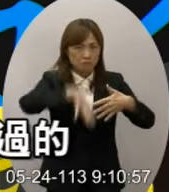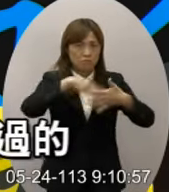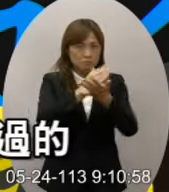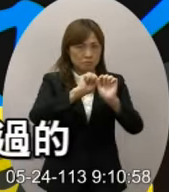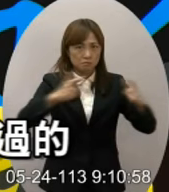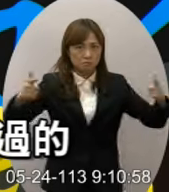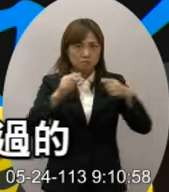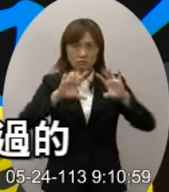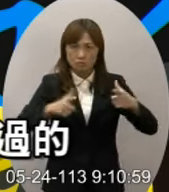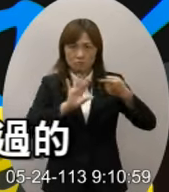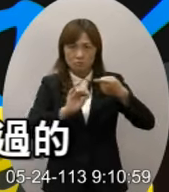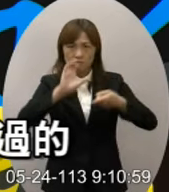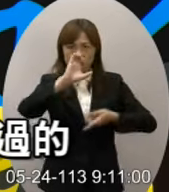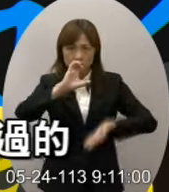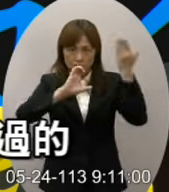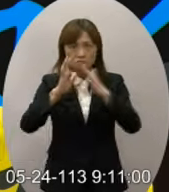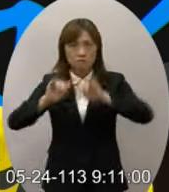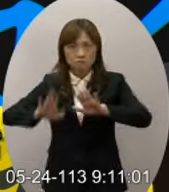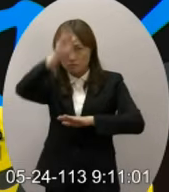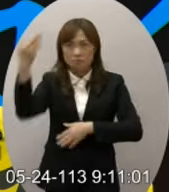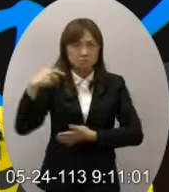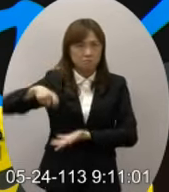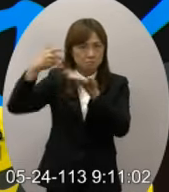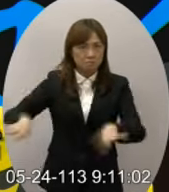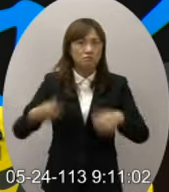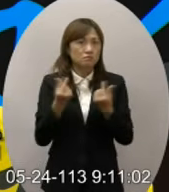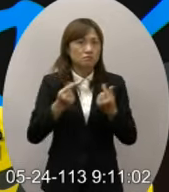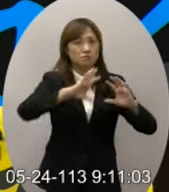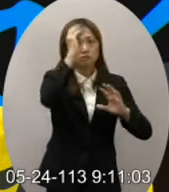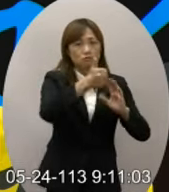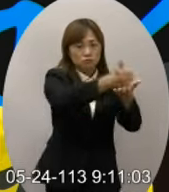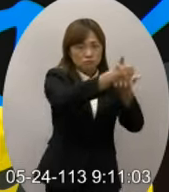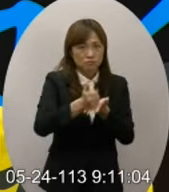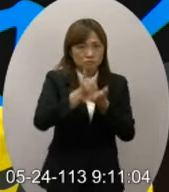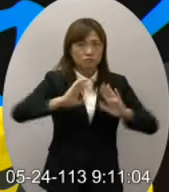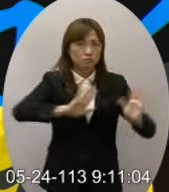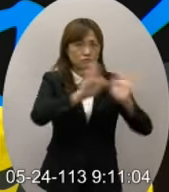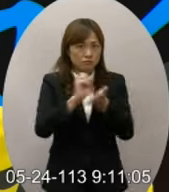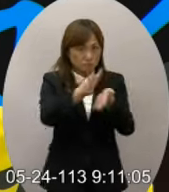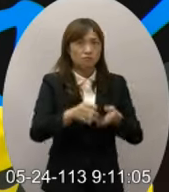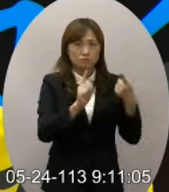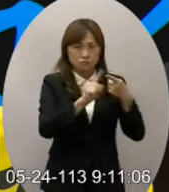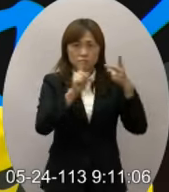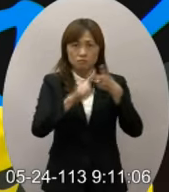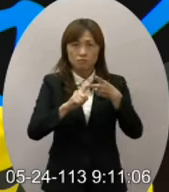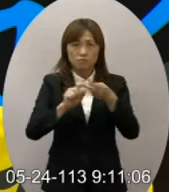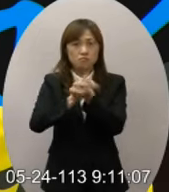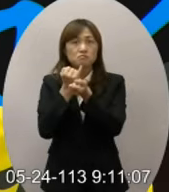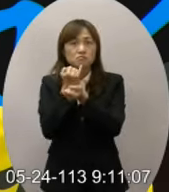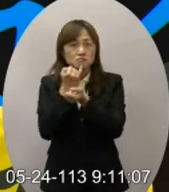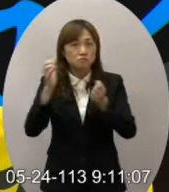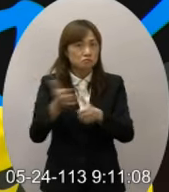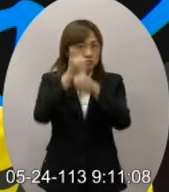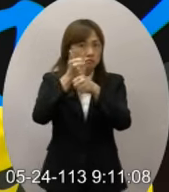超过90%以上都是民进党以前所提过的，包括邀请总统来做国情报告。柯建铭柯总召清楚讲说是要用即